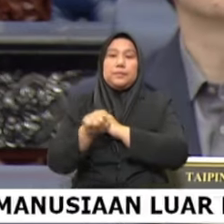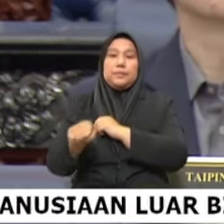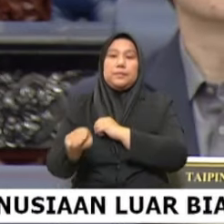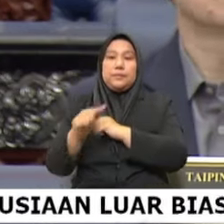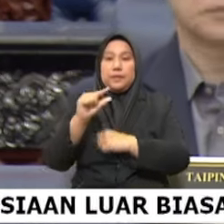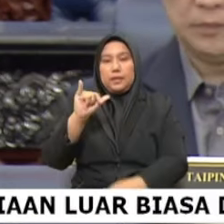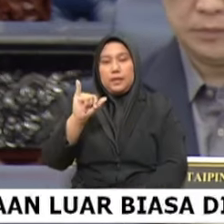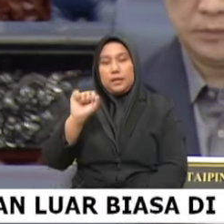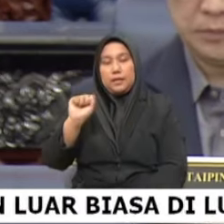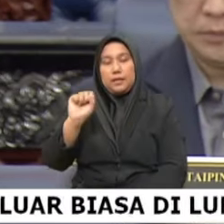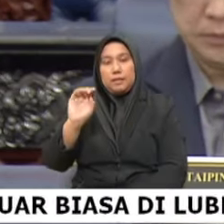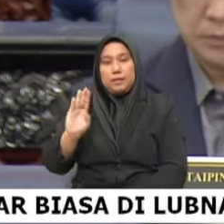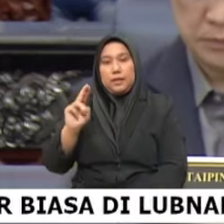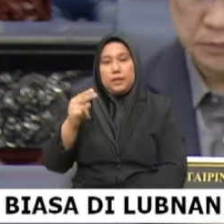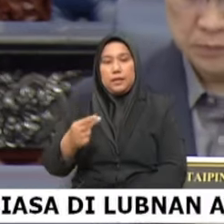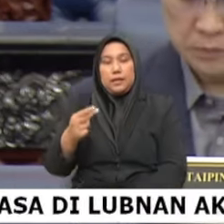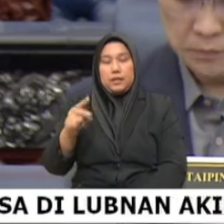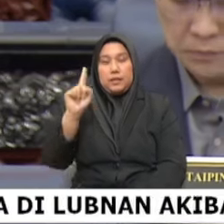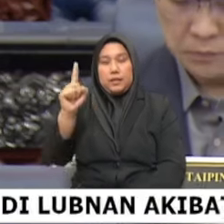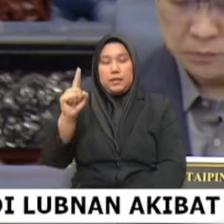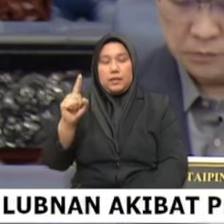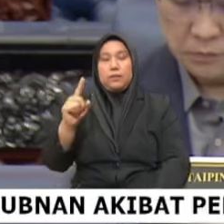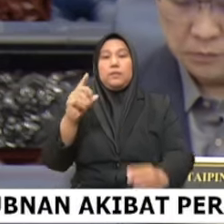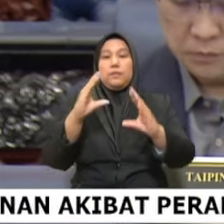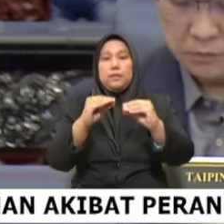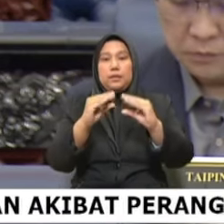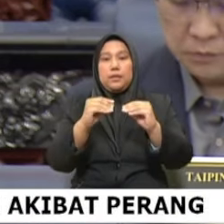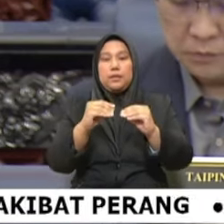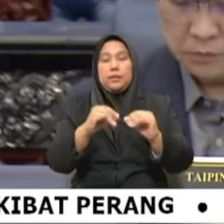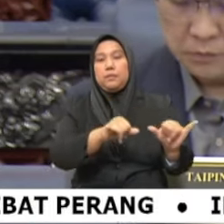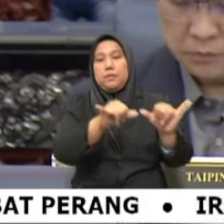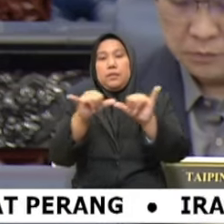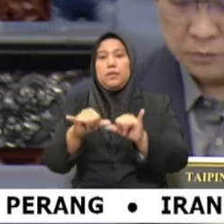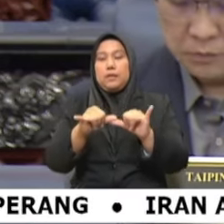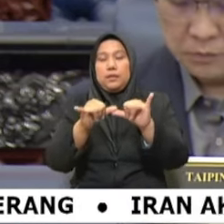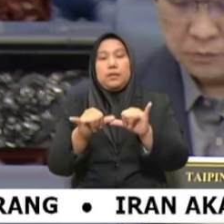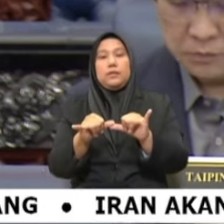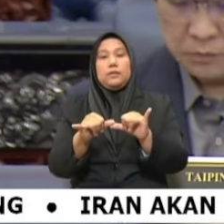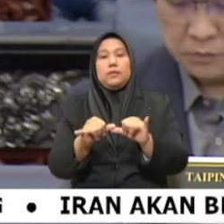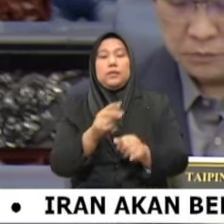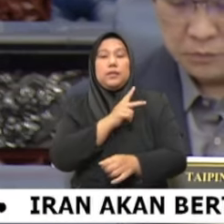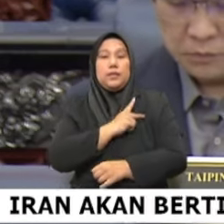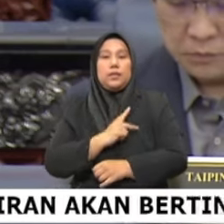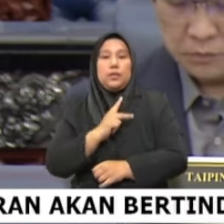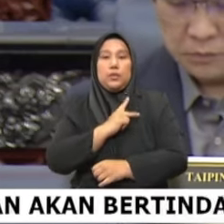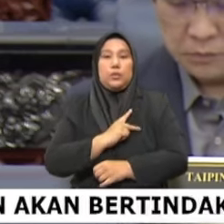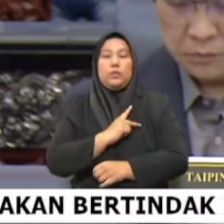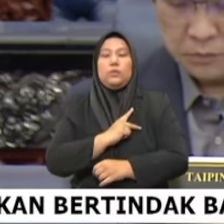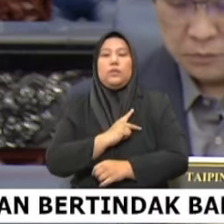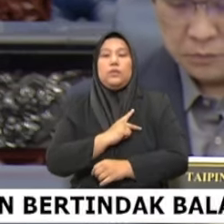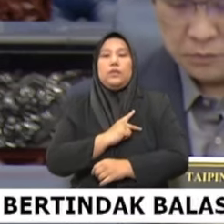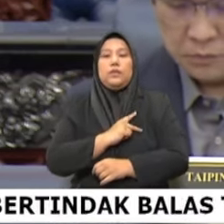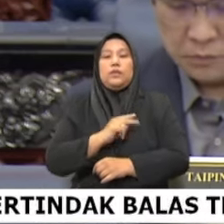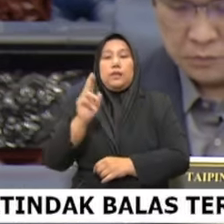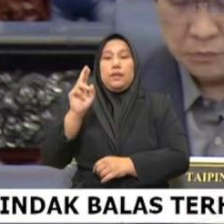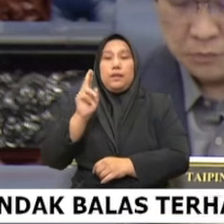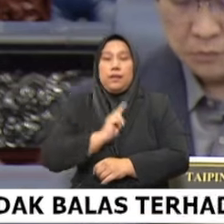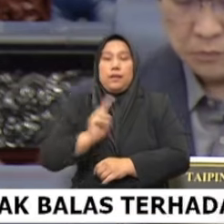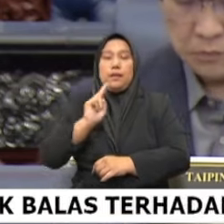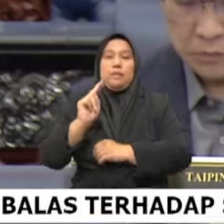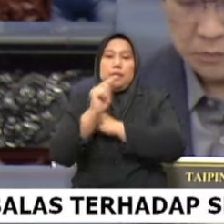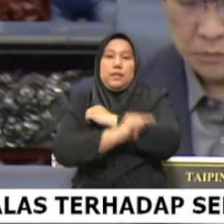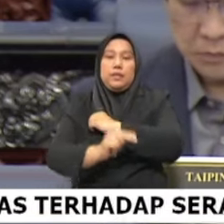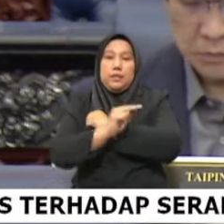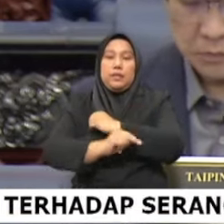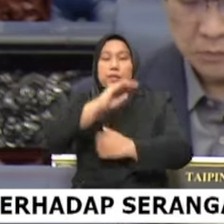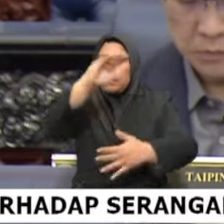GISBH ini, suatu mesyuarat penyelarasan bersama Ketua Pegawai Penguatkuasa Agama Negeri-Negeri telah dilaksanakan mesyuarat penyelarasan dengan